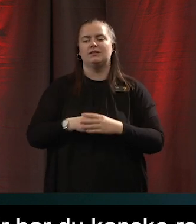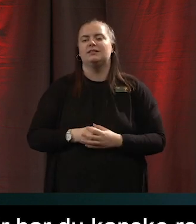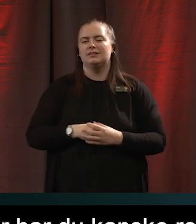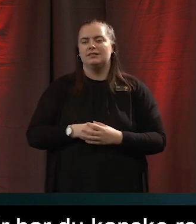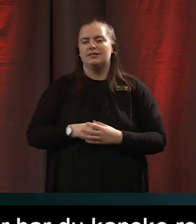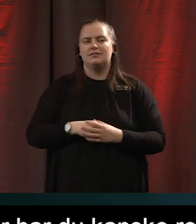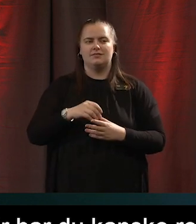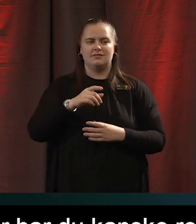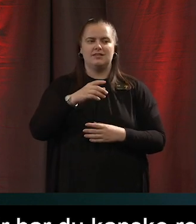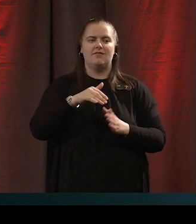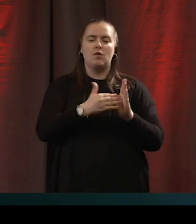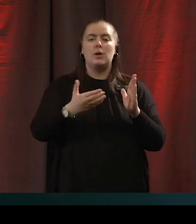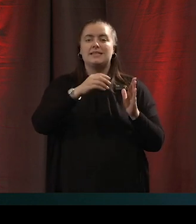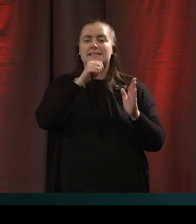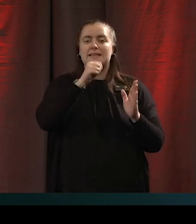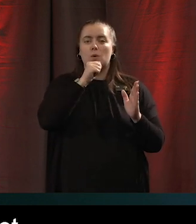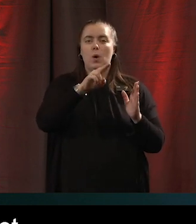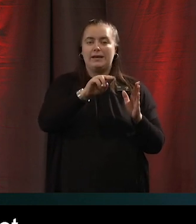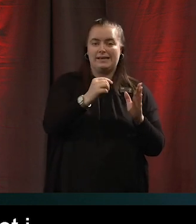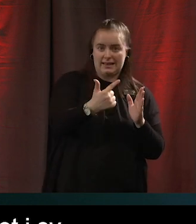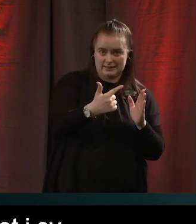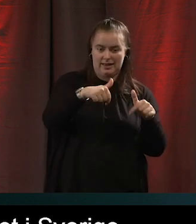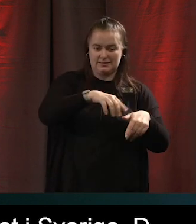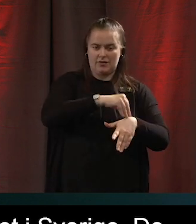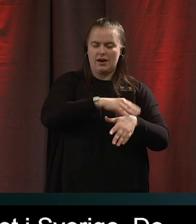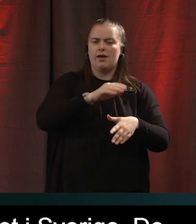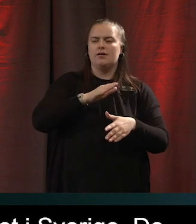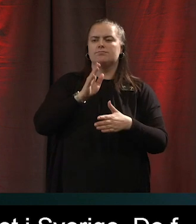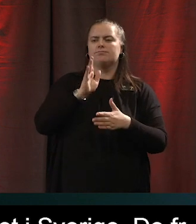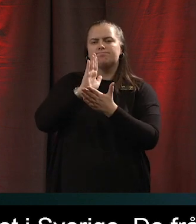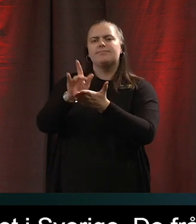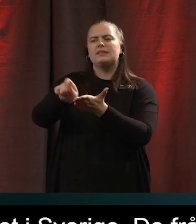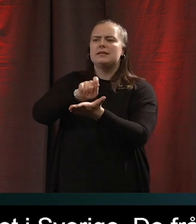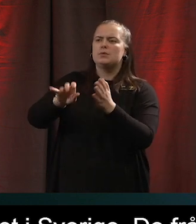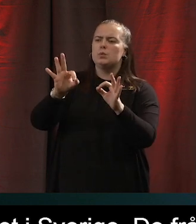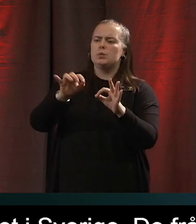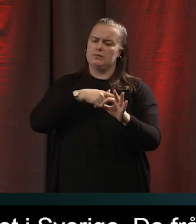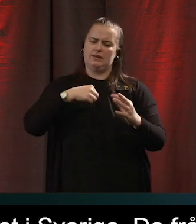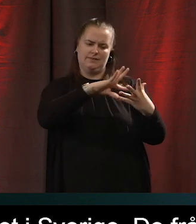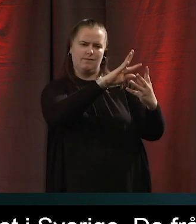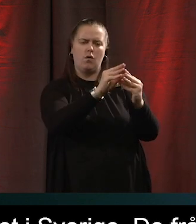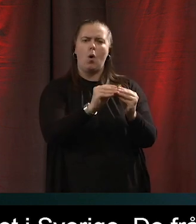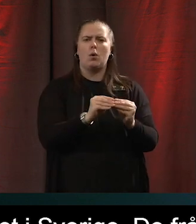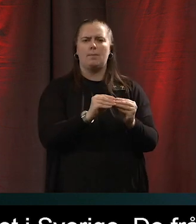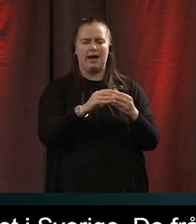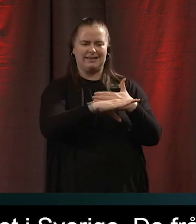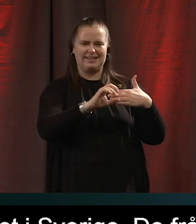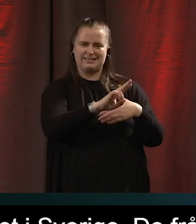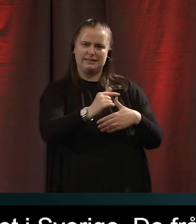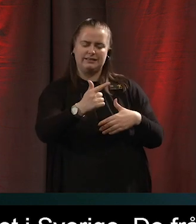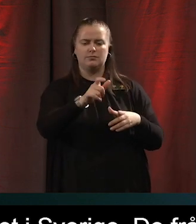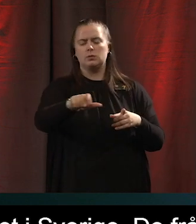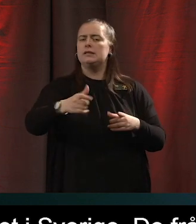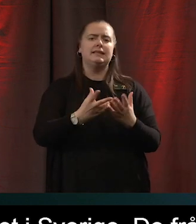i Sverige och de efterfrågar och tips på hur man ska utforma stödverksamhet till då mindre vana internetanvändare du vänner på